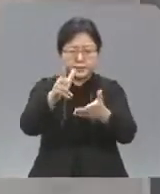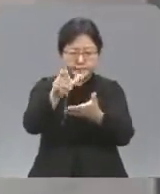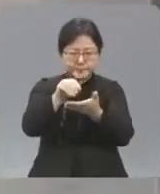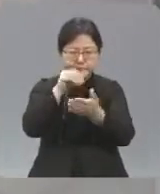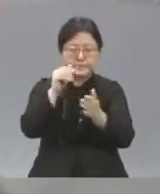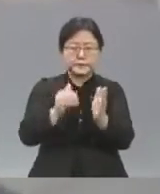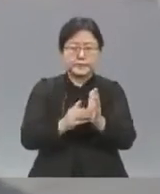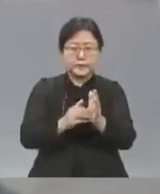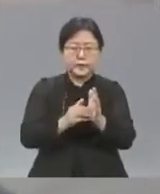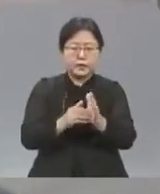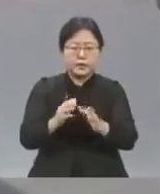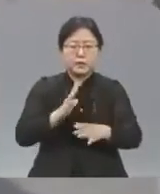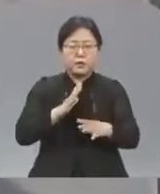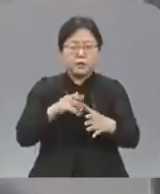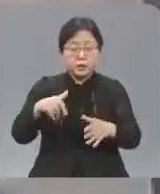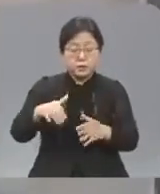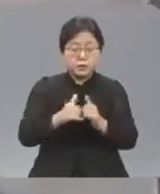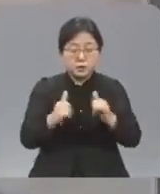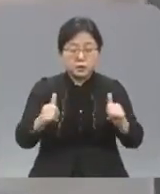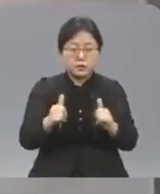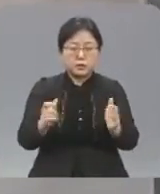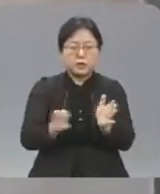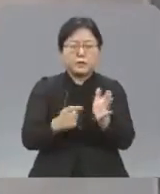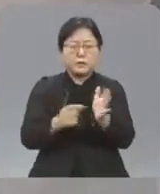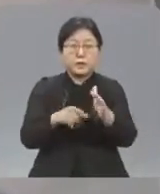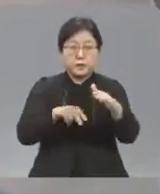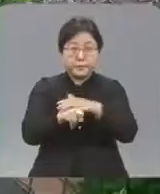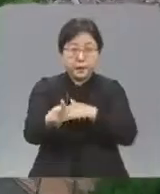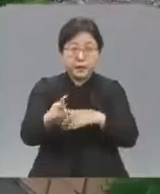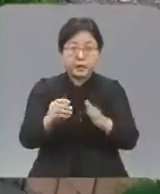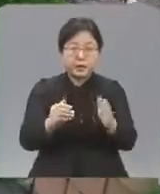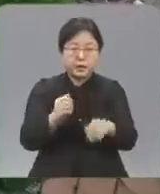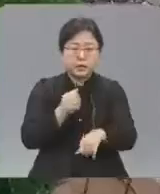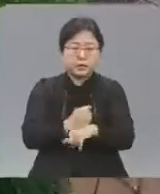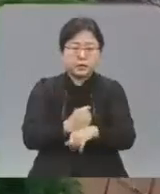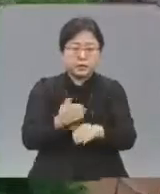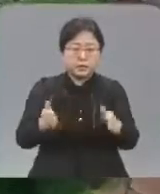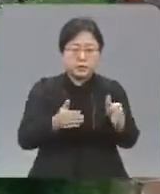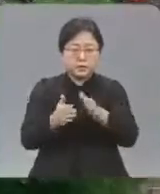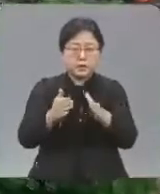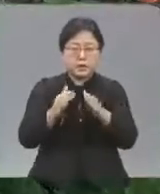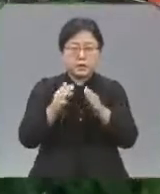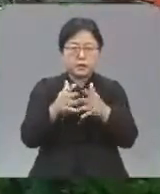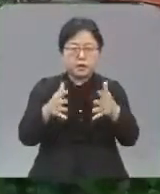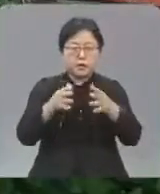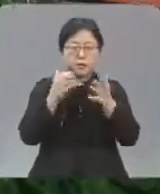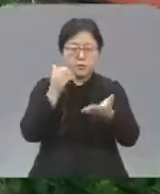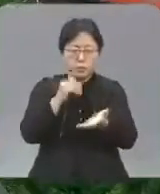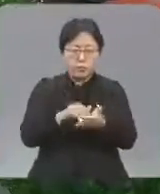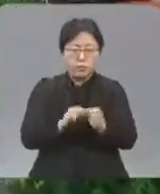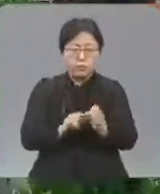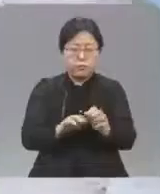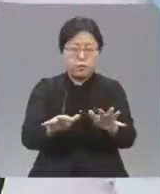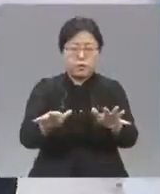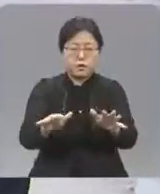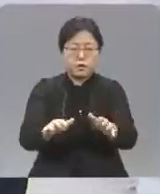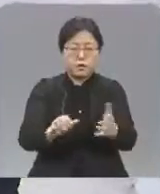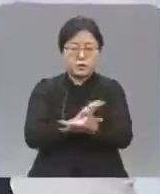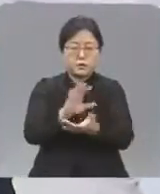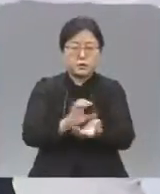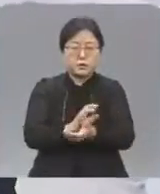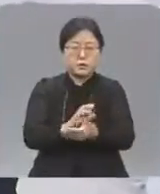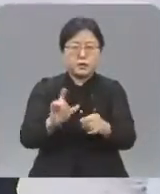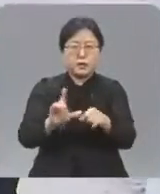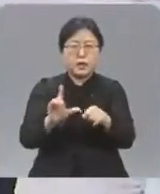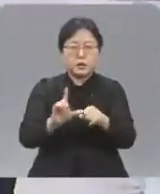포착됐습니다. 놀란 행인들은 다급하게 대피하고 도로는 건물 잔해에 쑥대밭이 됐습니다. 뭐